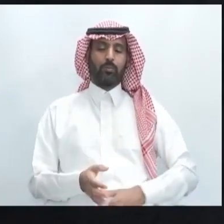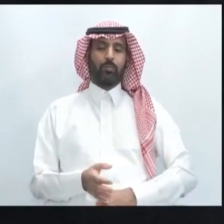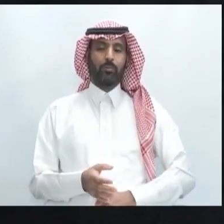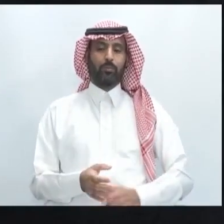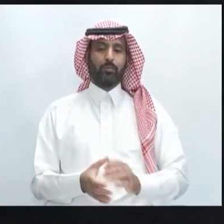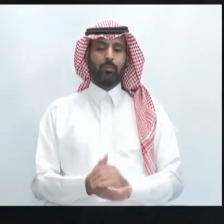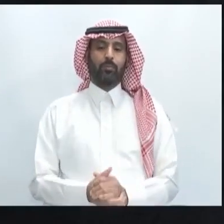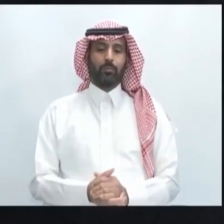ورحمه الله وبركاته